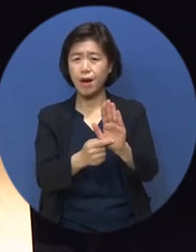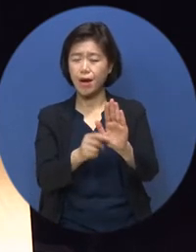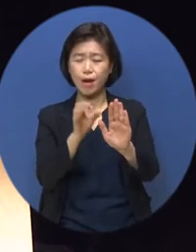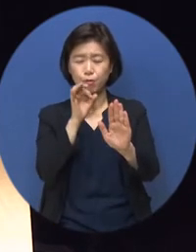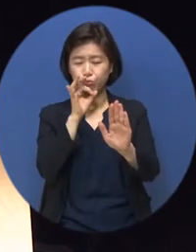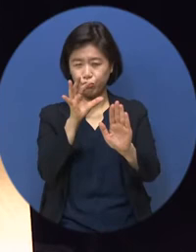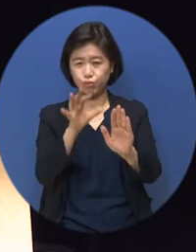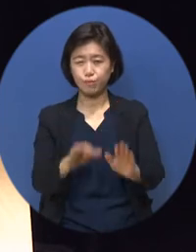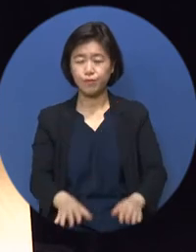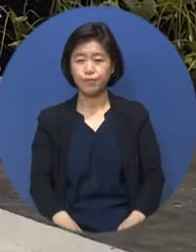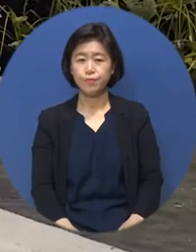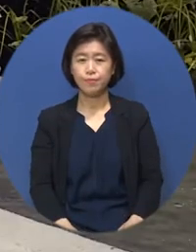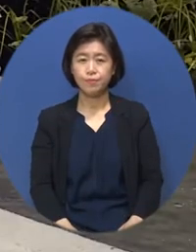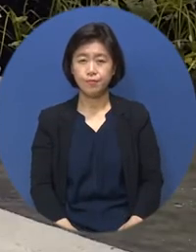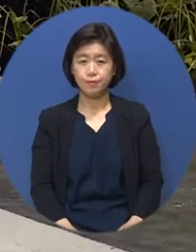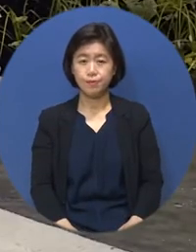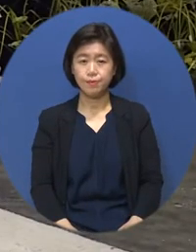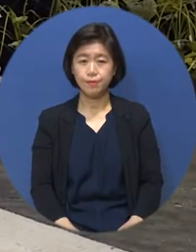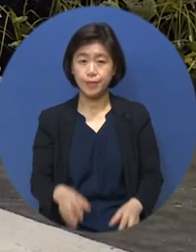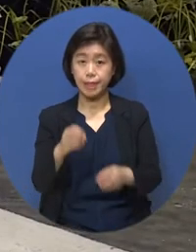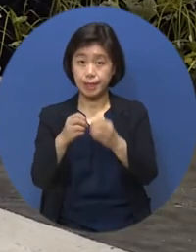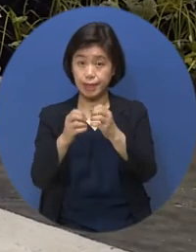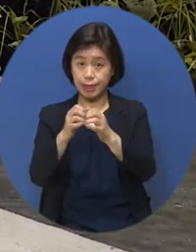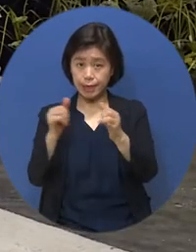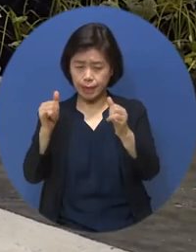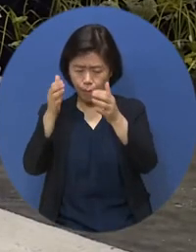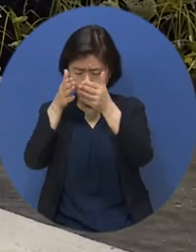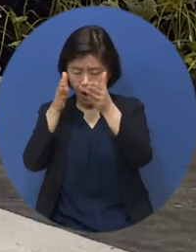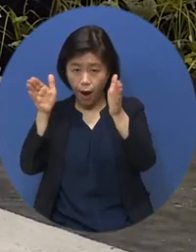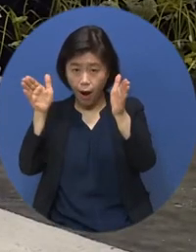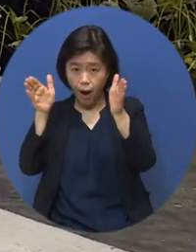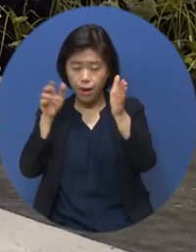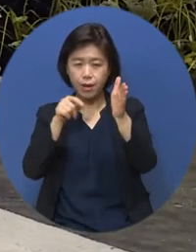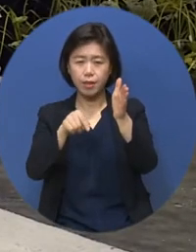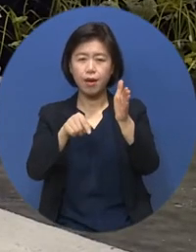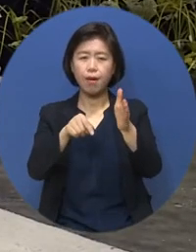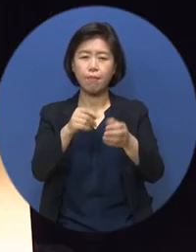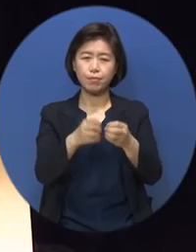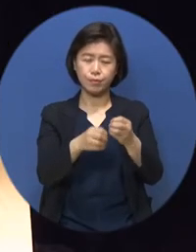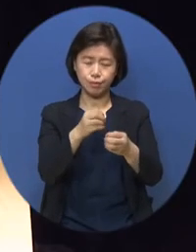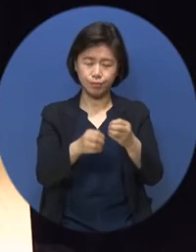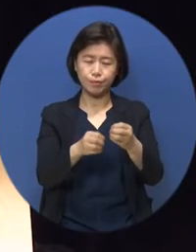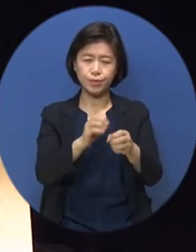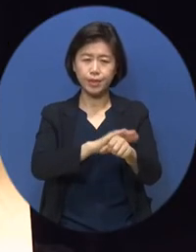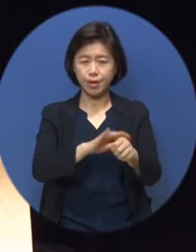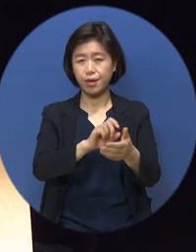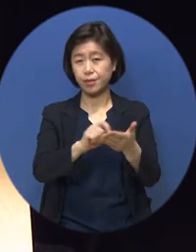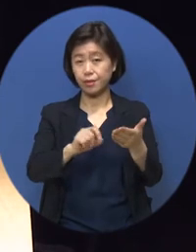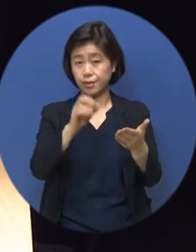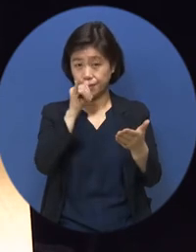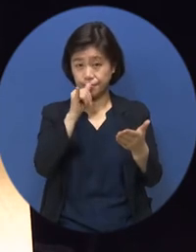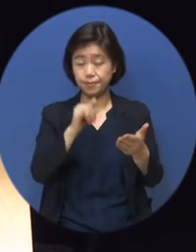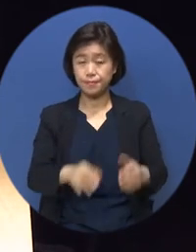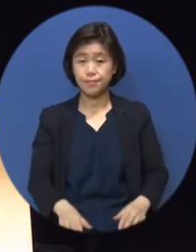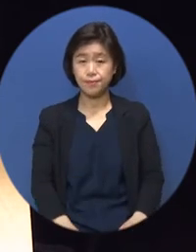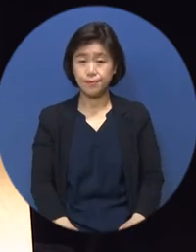못했을 것입니다. 시인의 혜안이 이 작품을 낳았다는 것입니다. 시인의